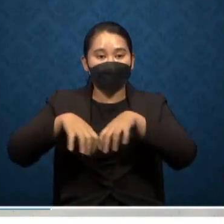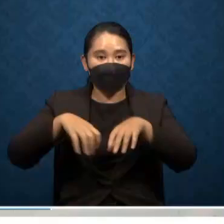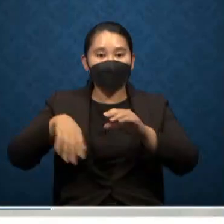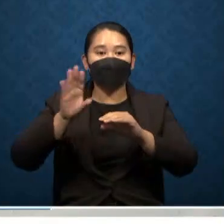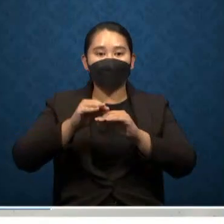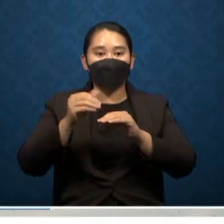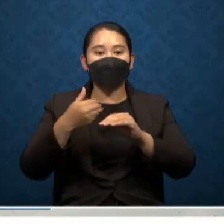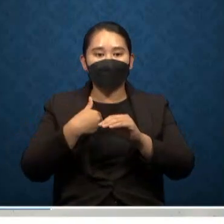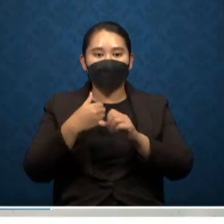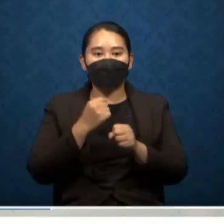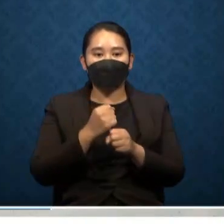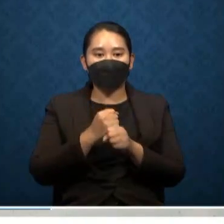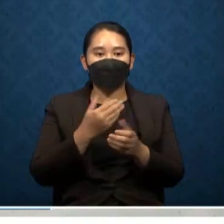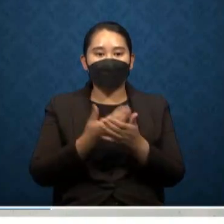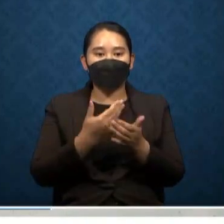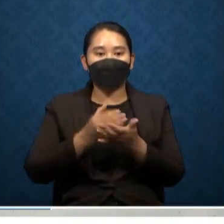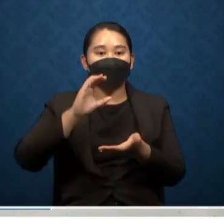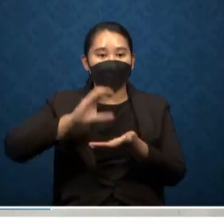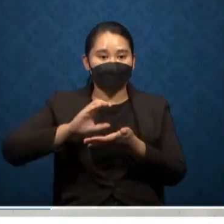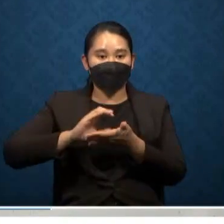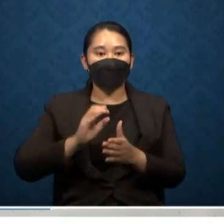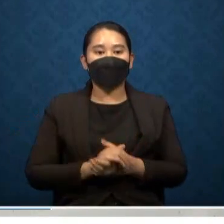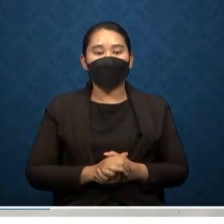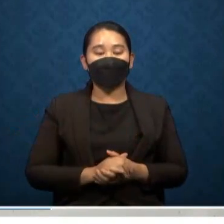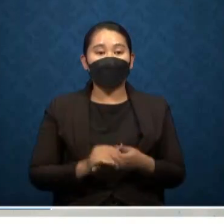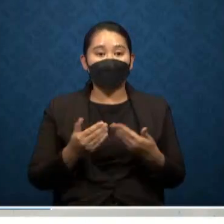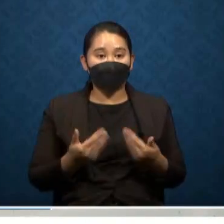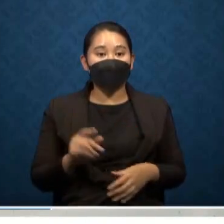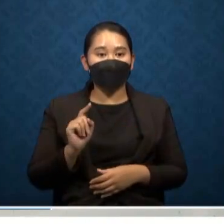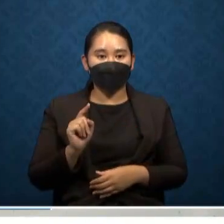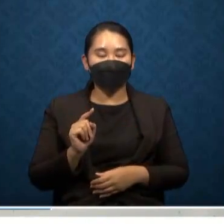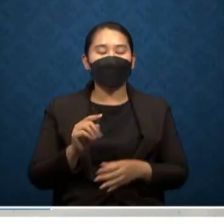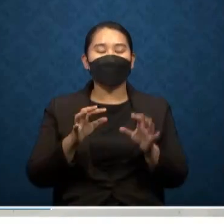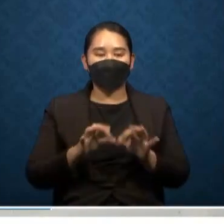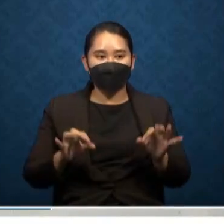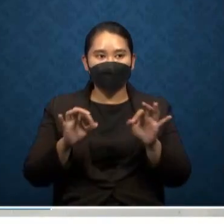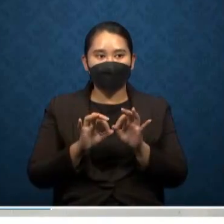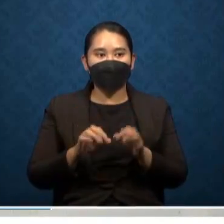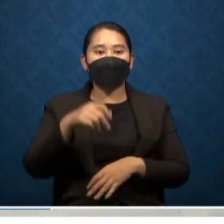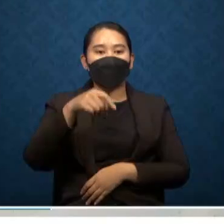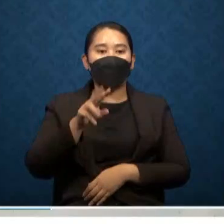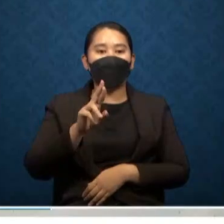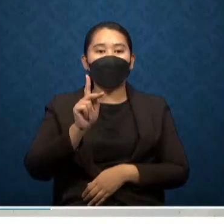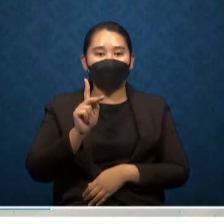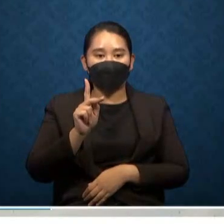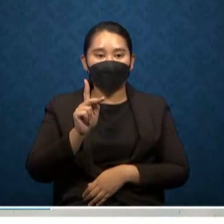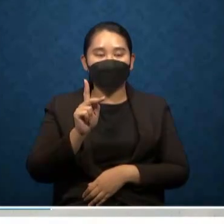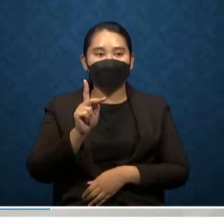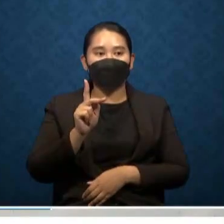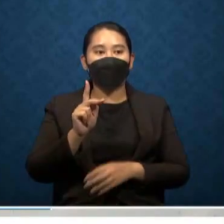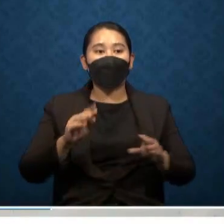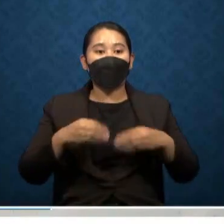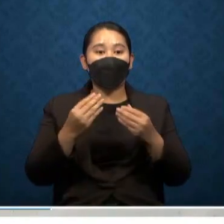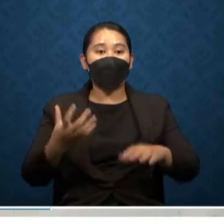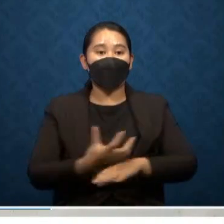ติมจากการทำงบประมาณปกติประจำปีนะครับซึ่งในส่วนนั้นก็เป็นที่มาของการออกพระราชกำหนดการให้กระทรวงให้อ